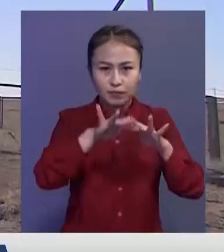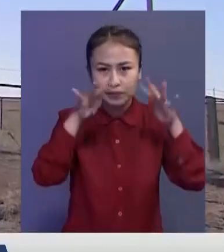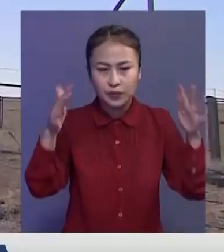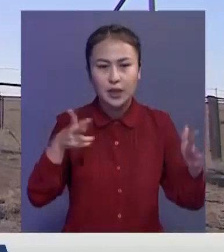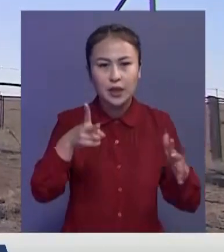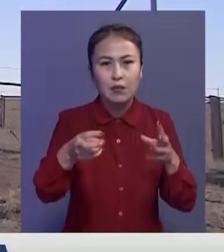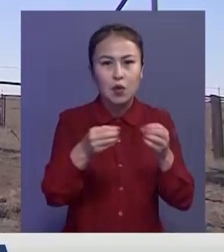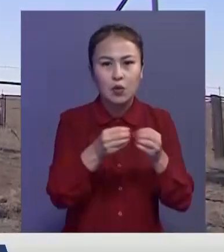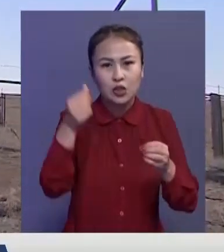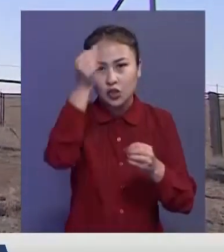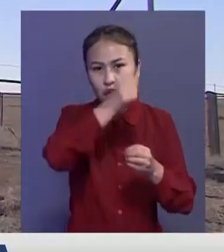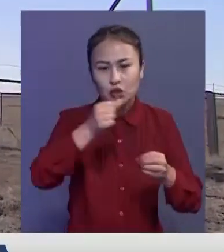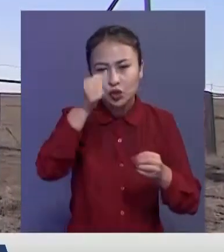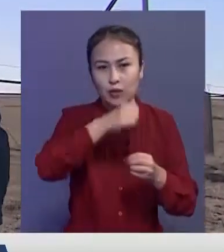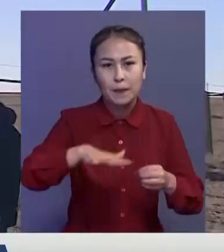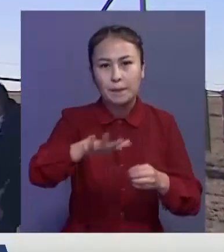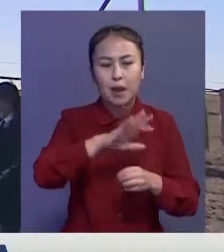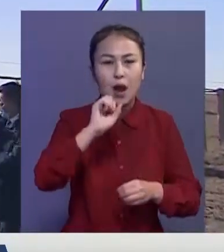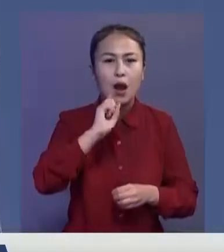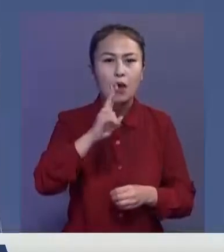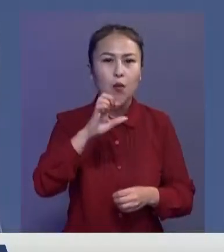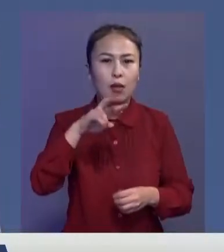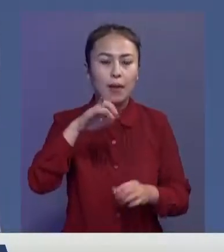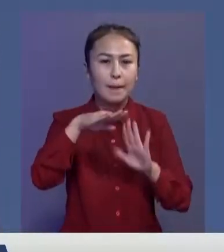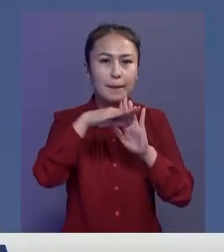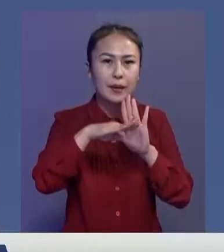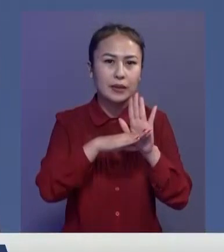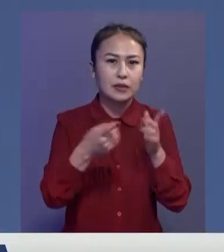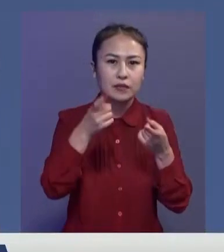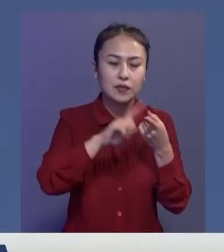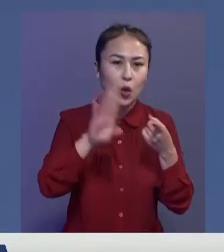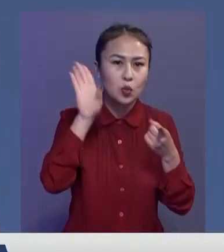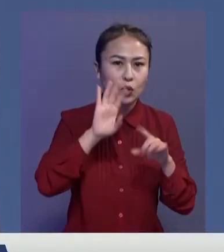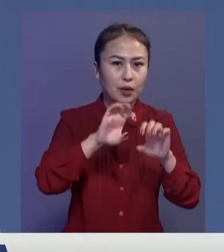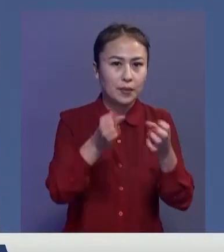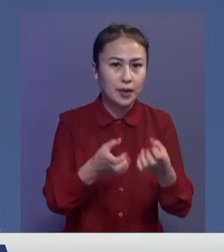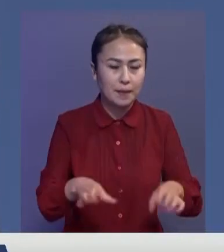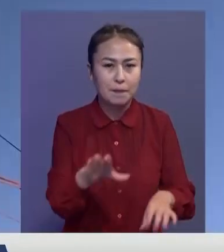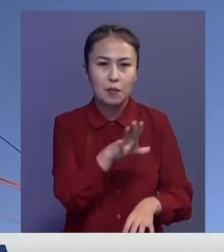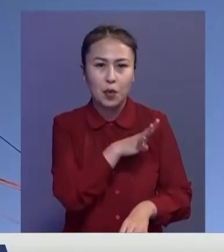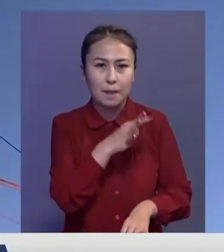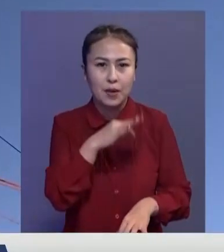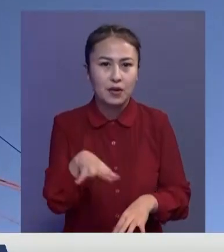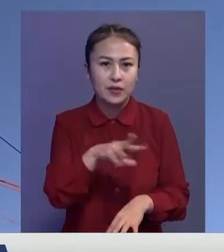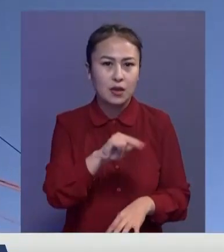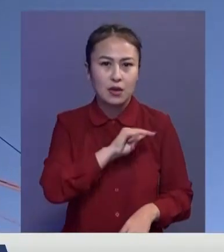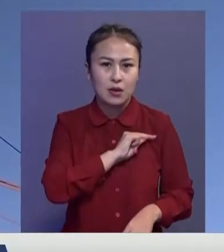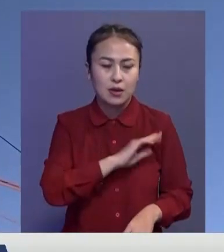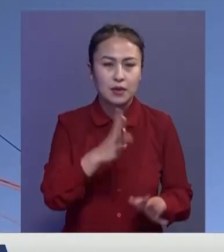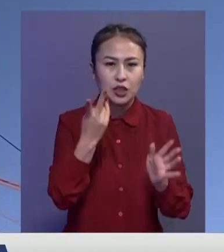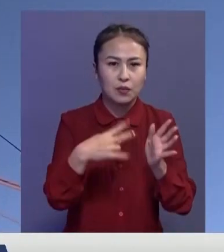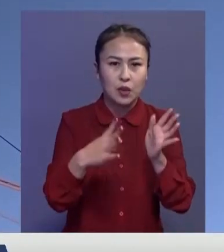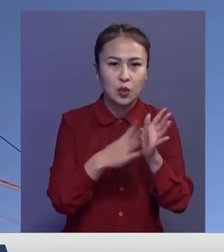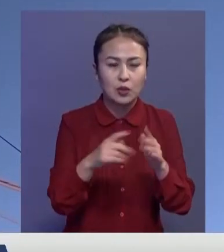2010 жылы елді мекен ішіне Ақбұлақ бағдарламасы бойынша су құбыры тартылған. Бірақ істен шыққан 29